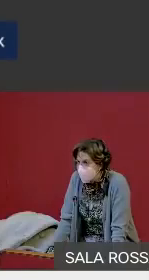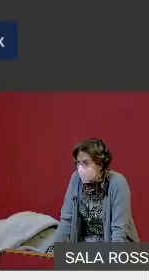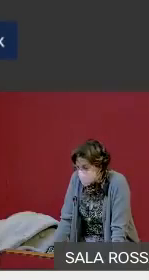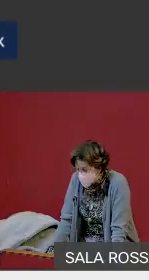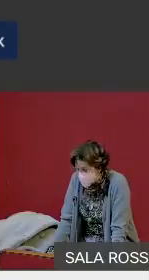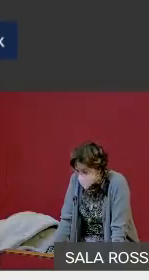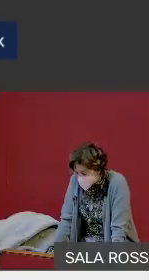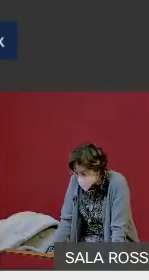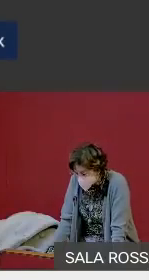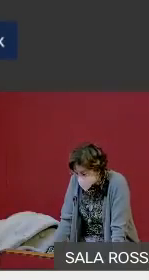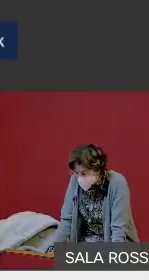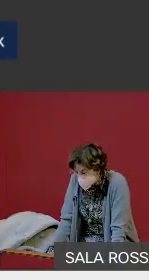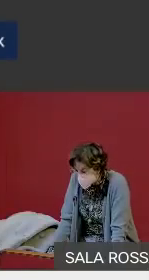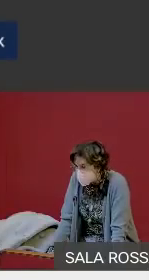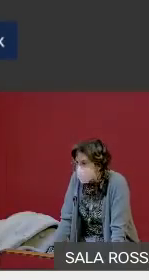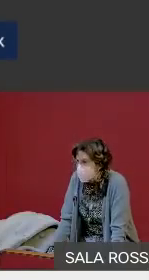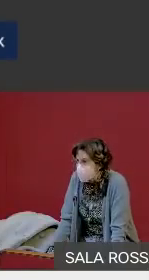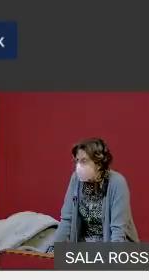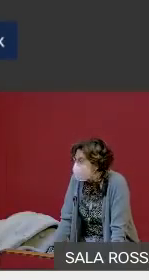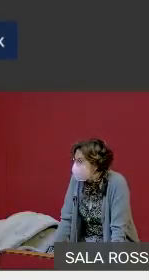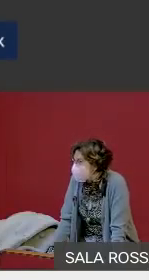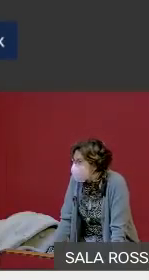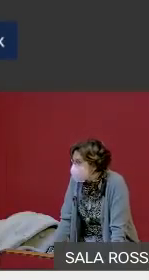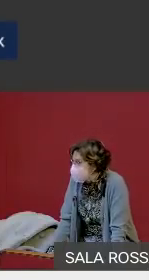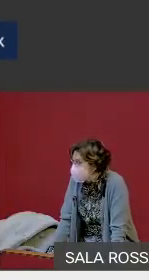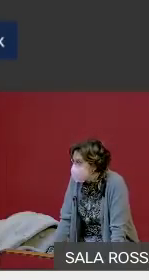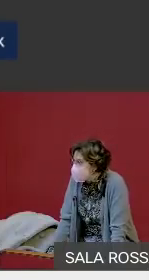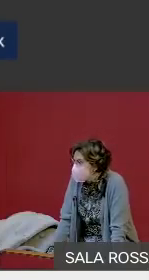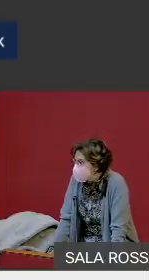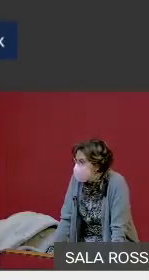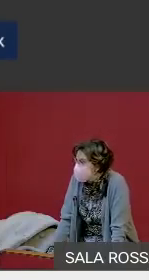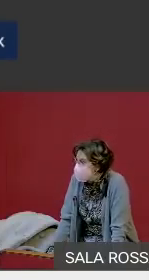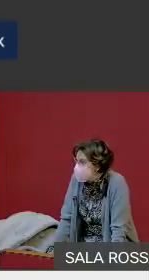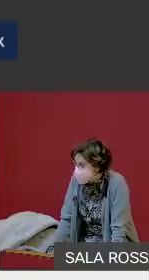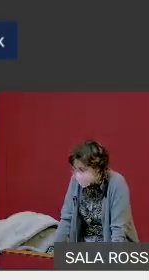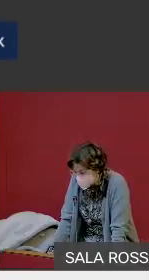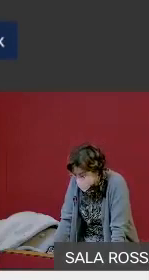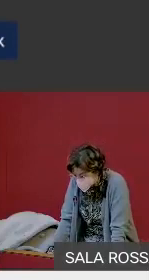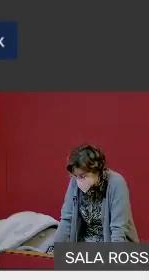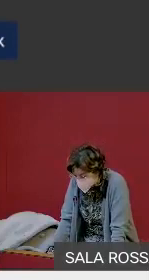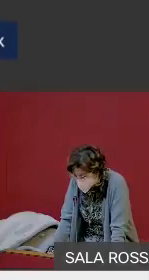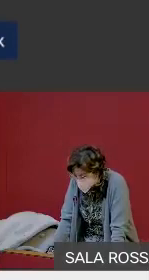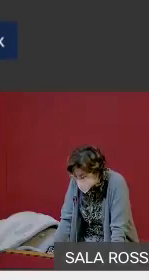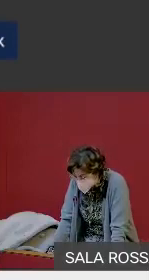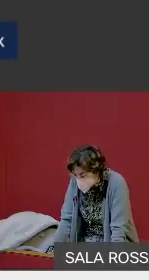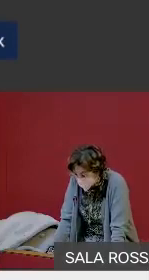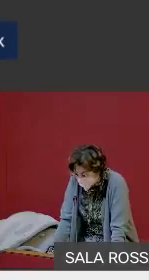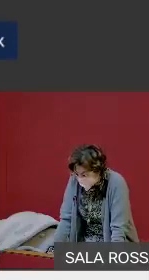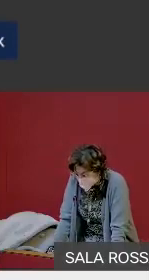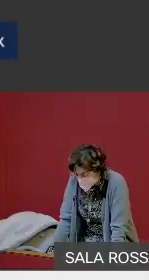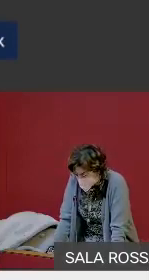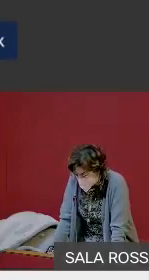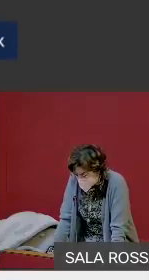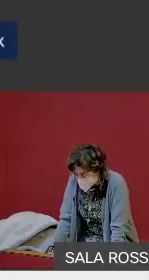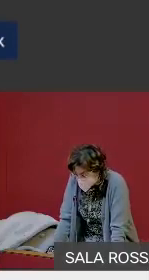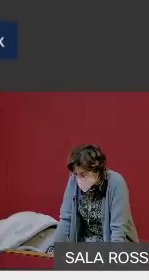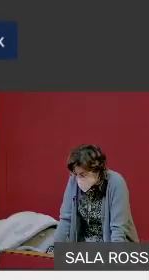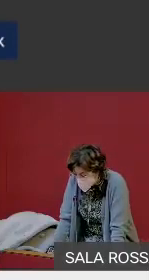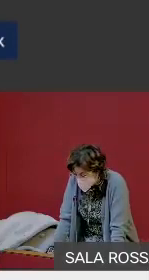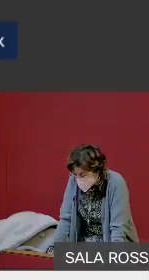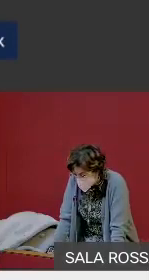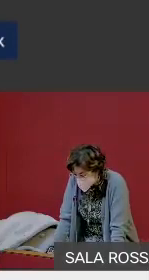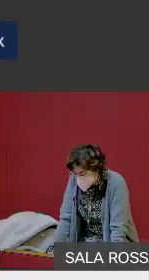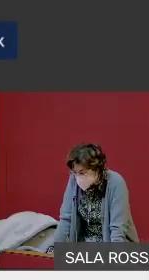ricapitolando ci sono varie problematiche che non riguardano solo ed esclusivamente il suo assessorato però